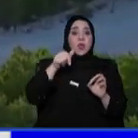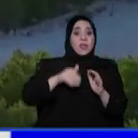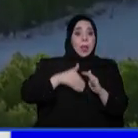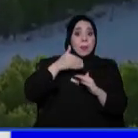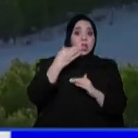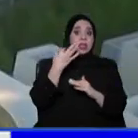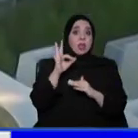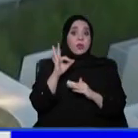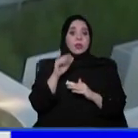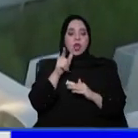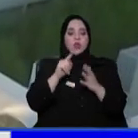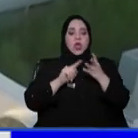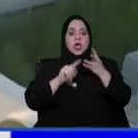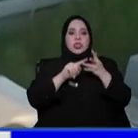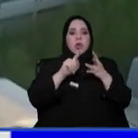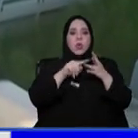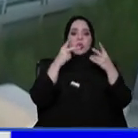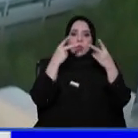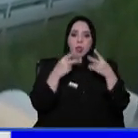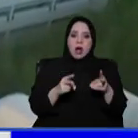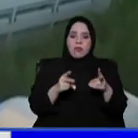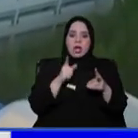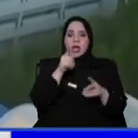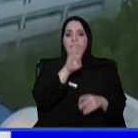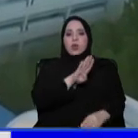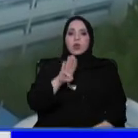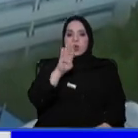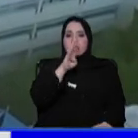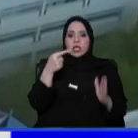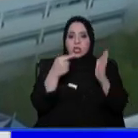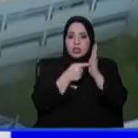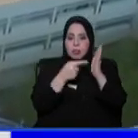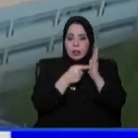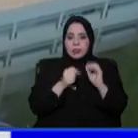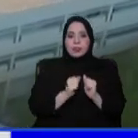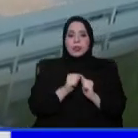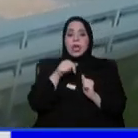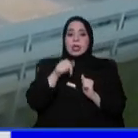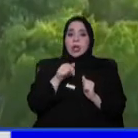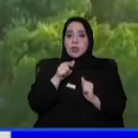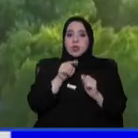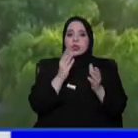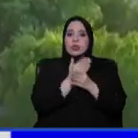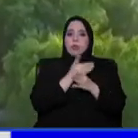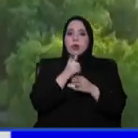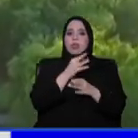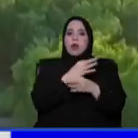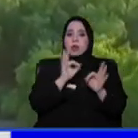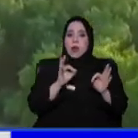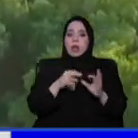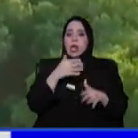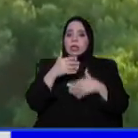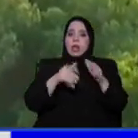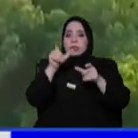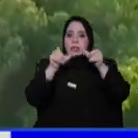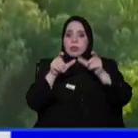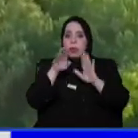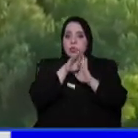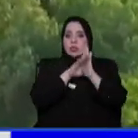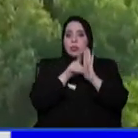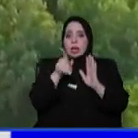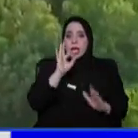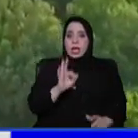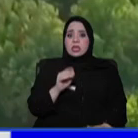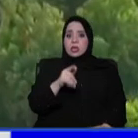الى المعدلات التراكميه في الثانويه العامه وشروط القبول في الكليات وذلك بحسب الشواغر المتاحه والطاقه